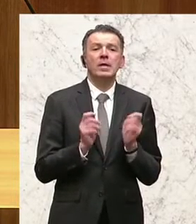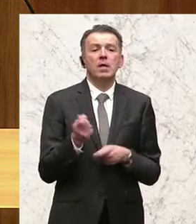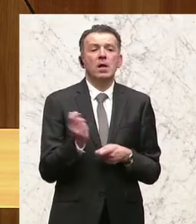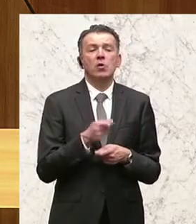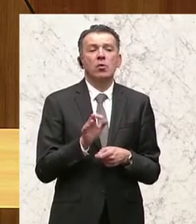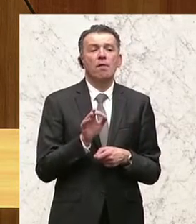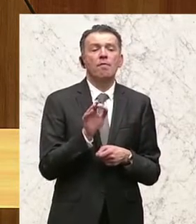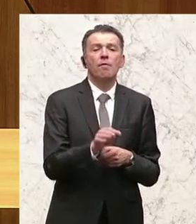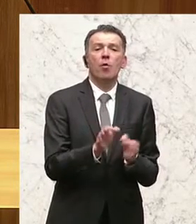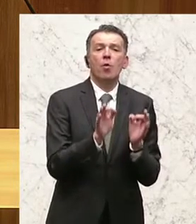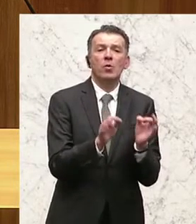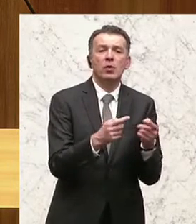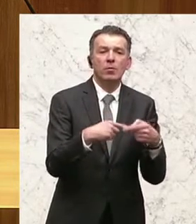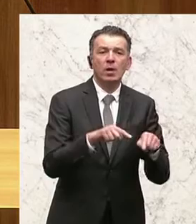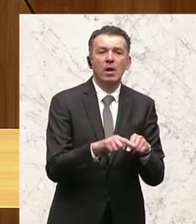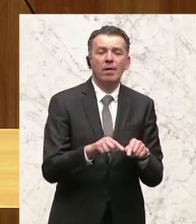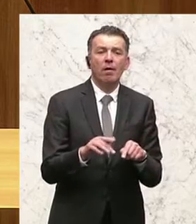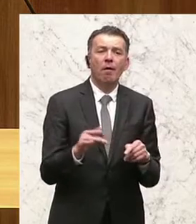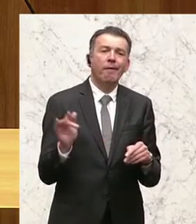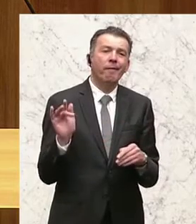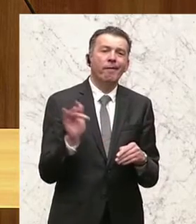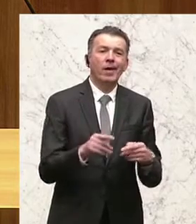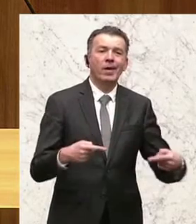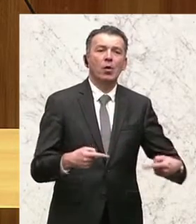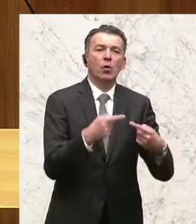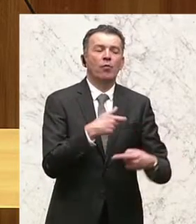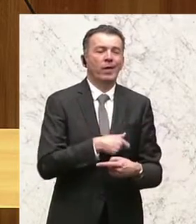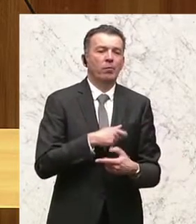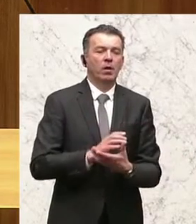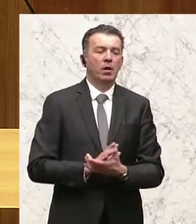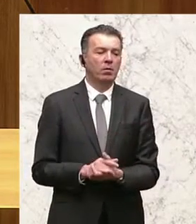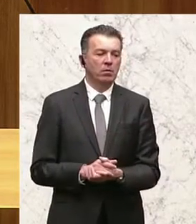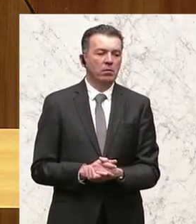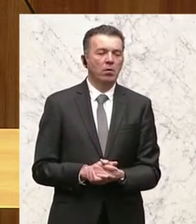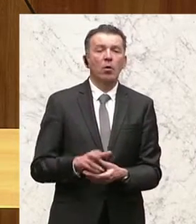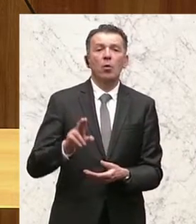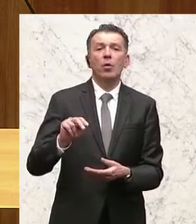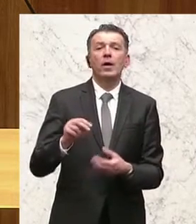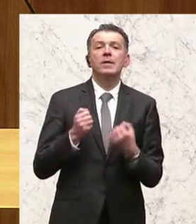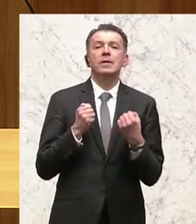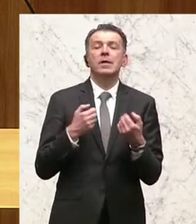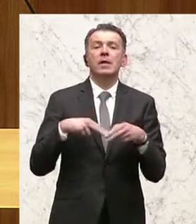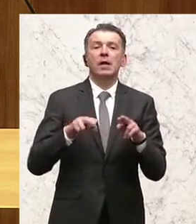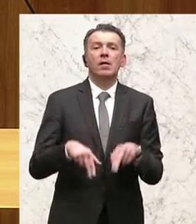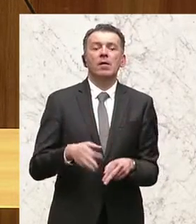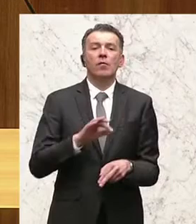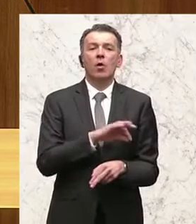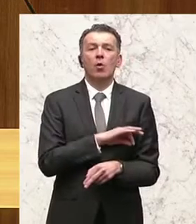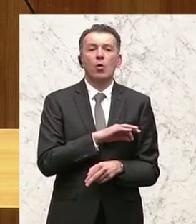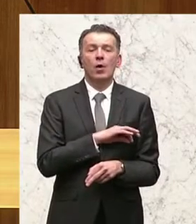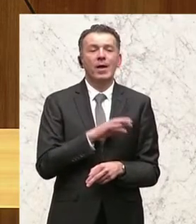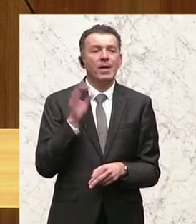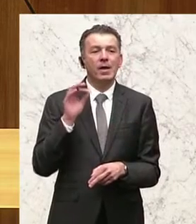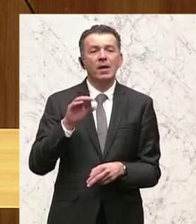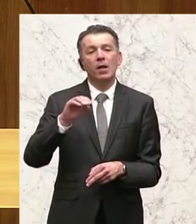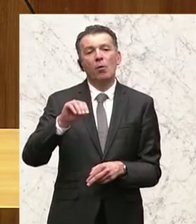auch Sanktionen gegen Konfliktparteien zu prüfen. Und der UN-Sicherheitsrat, die Frau Kollegin Muttinen hat